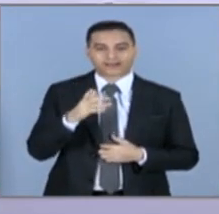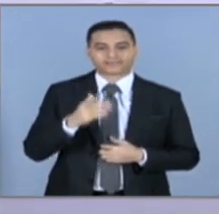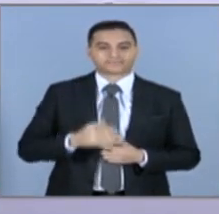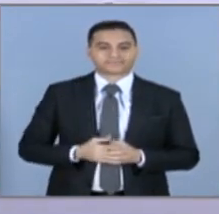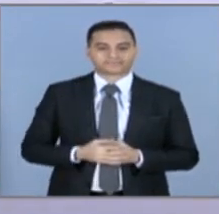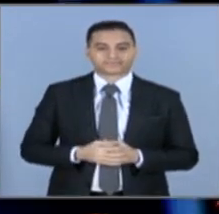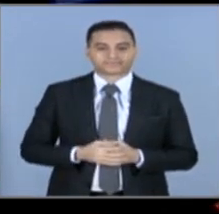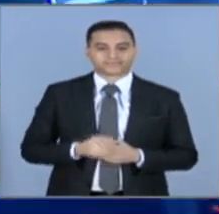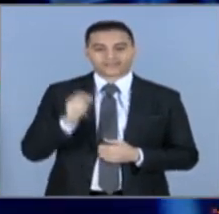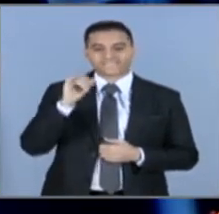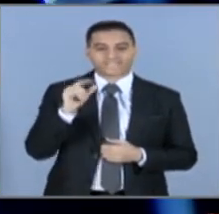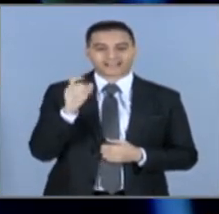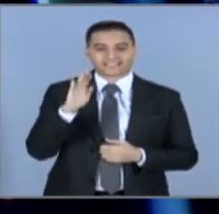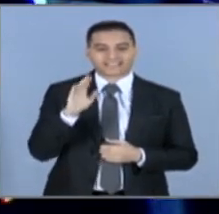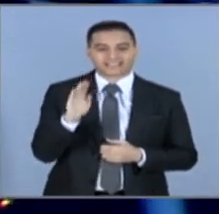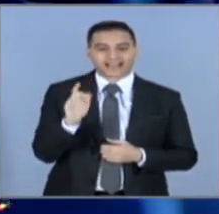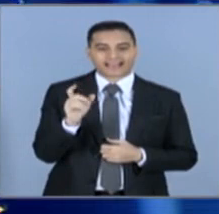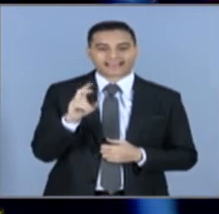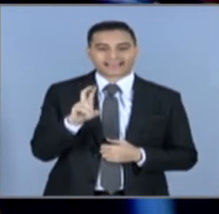صحيحة.